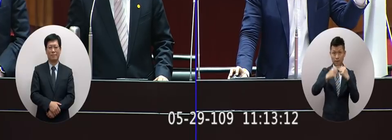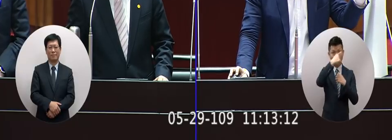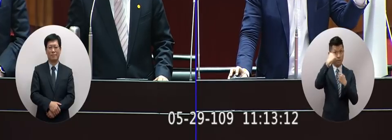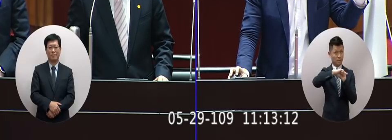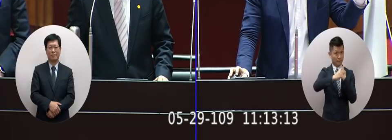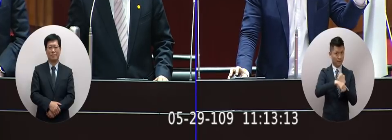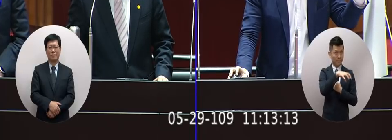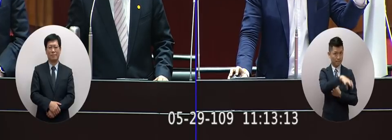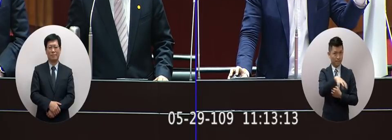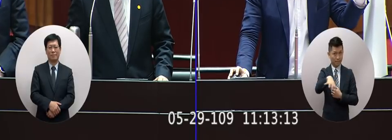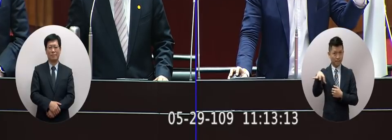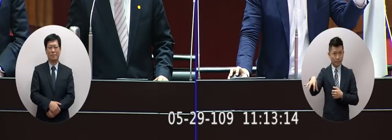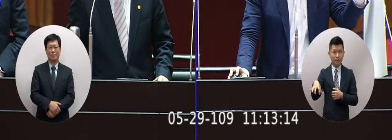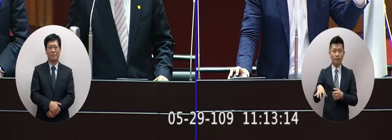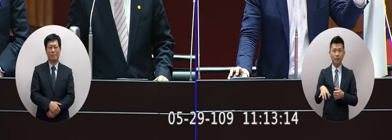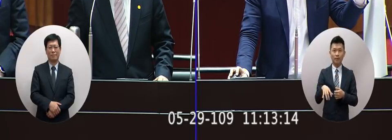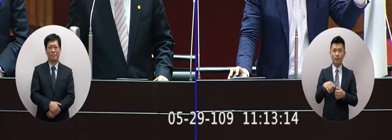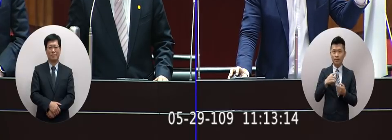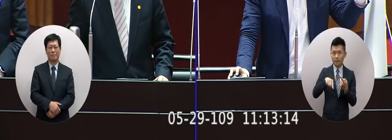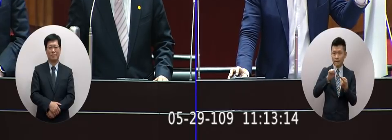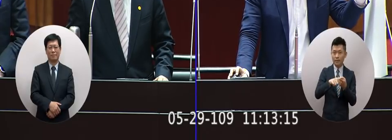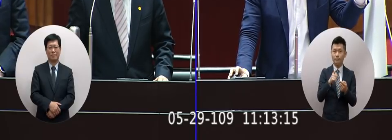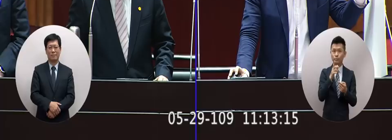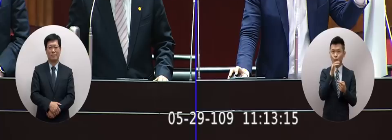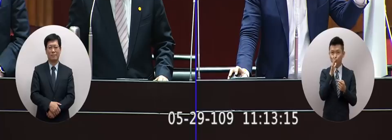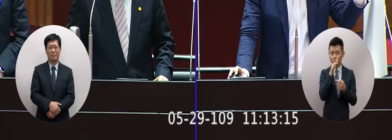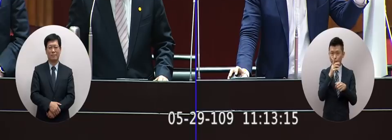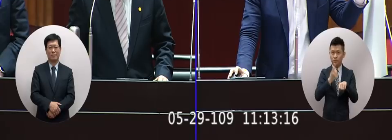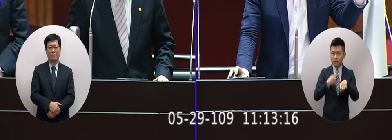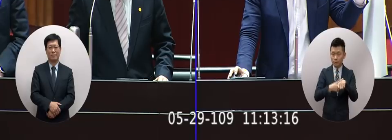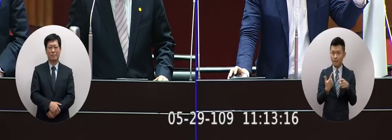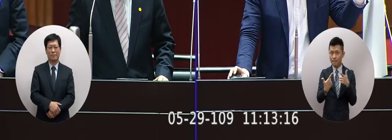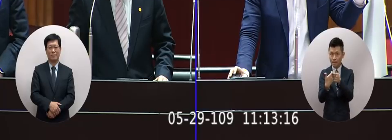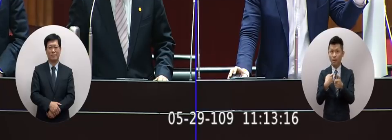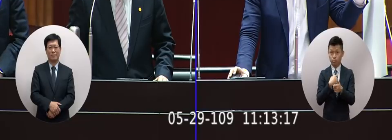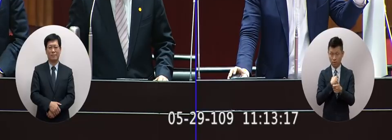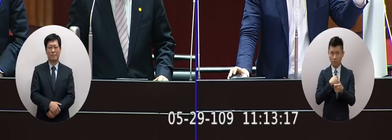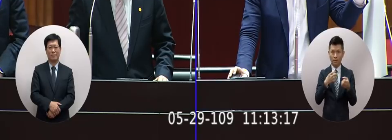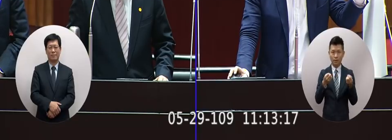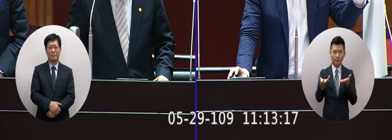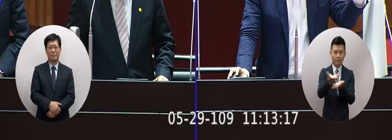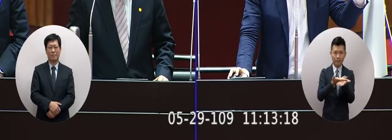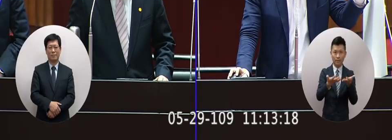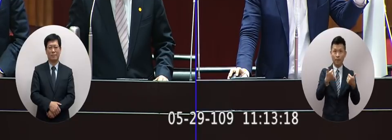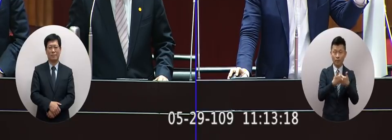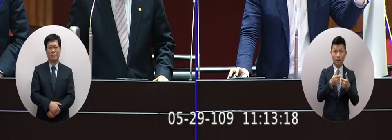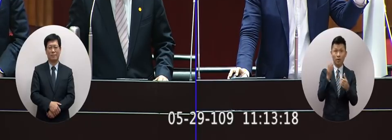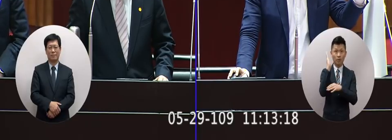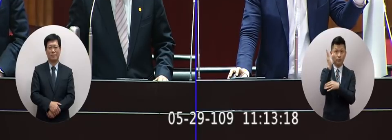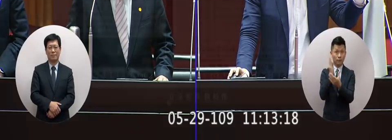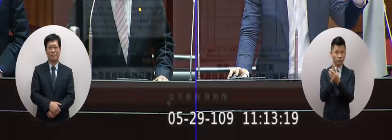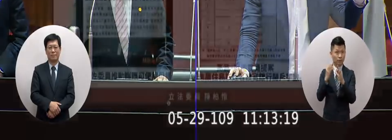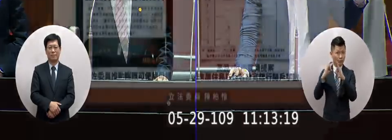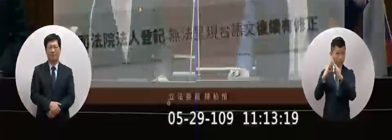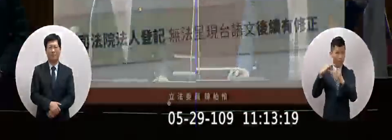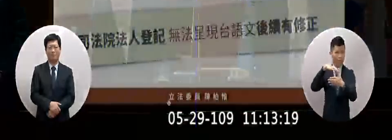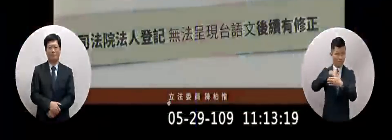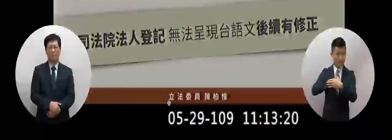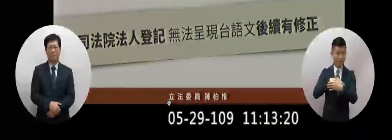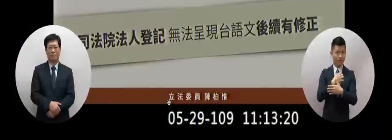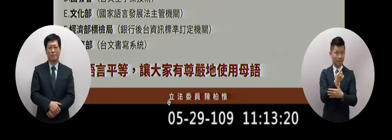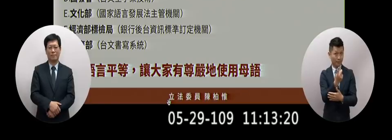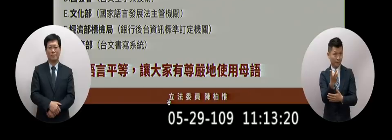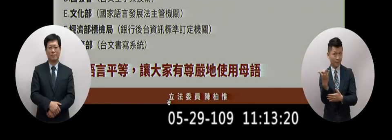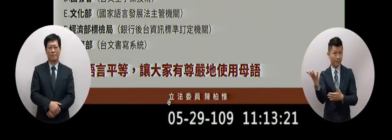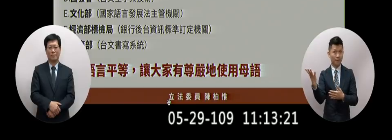吼，这个大家人惯习的语言来使用。结果呢，开一个协调会了后，公告银行内底包括着。吼，